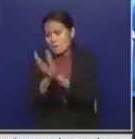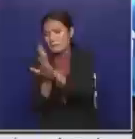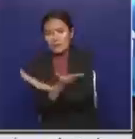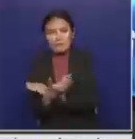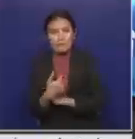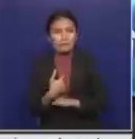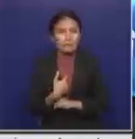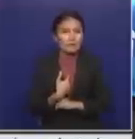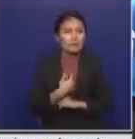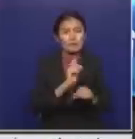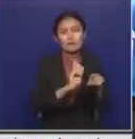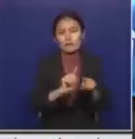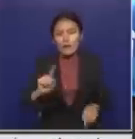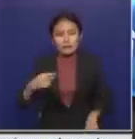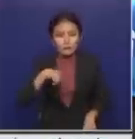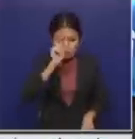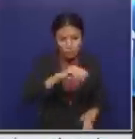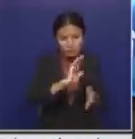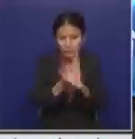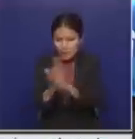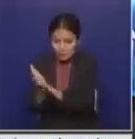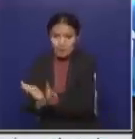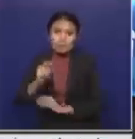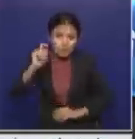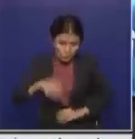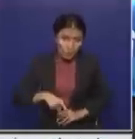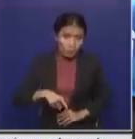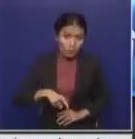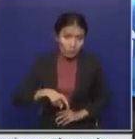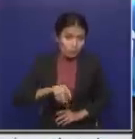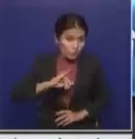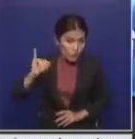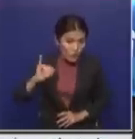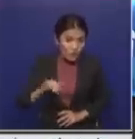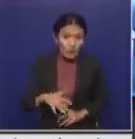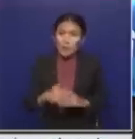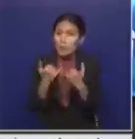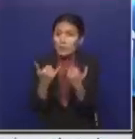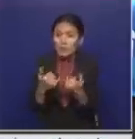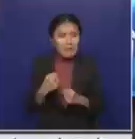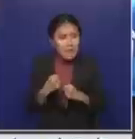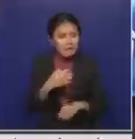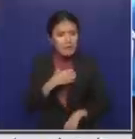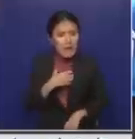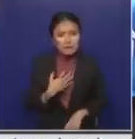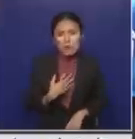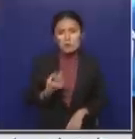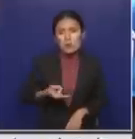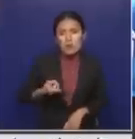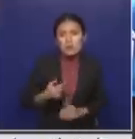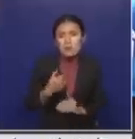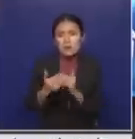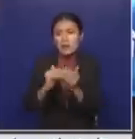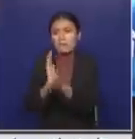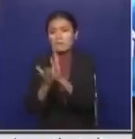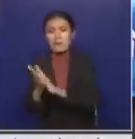ทุกสิ่งอย่างจำเป็นต้องมีการปรับตัวบ้างไม่มากก็น้อยแล้วความพยายามที่จะตึงทุกอย่างให้คงเดิมหยุดยั้ง